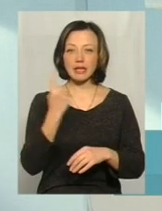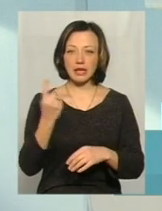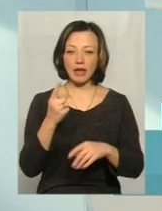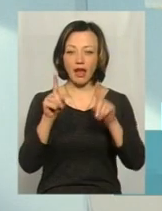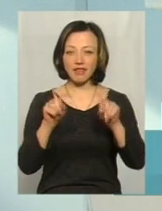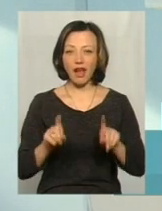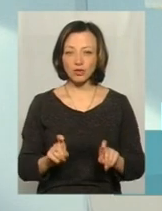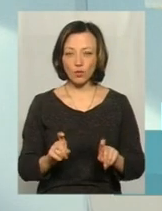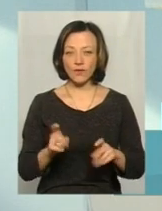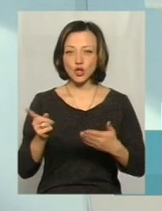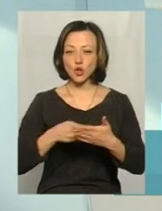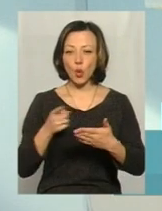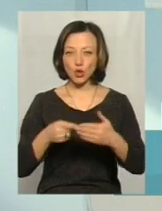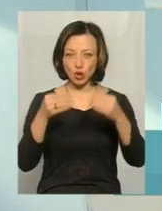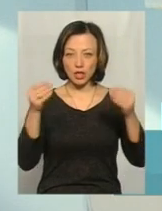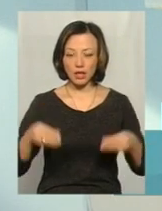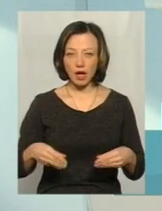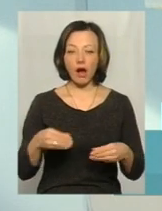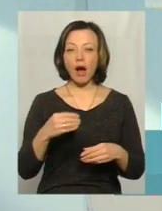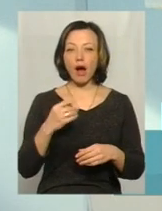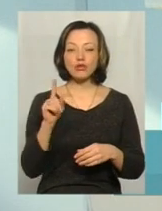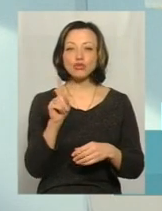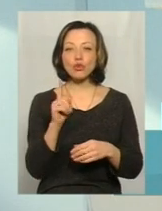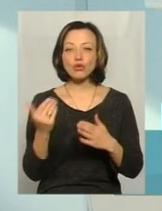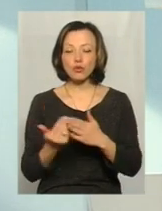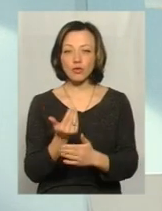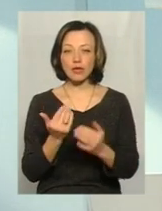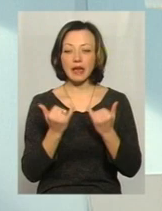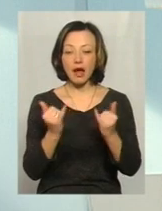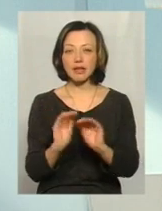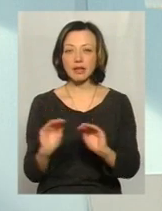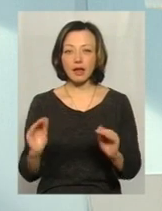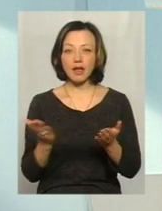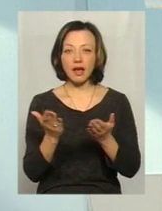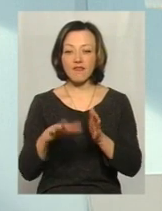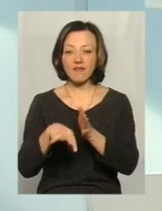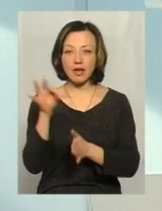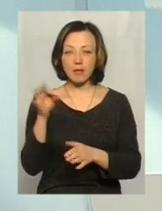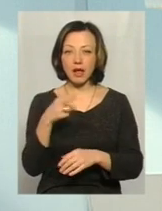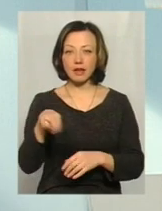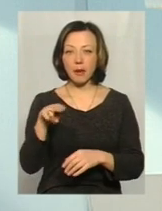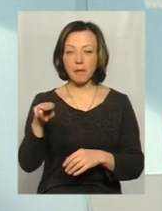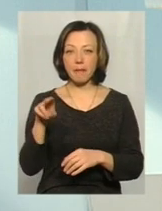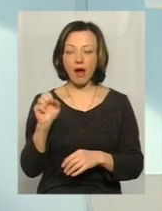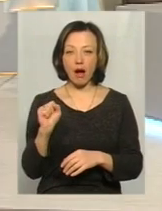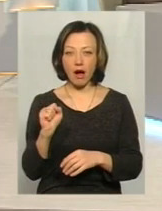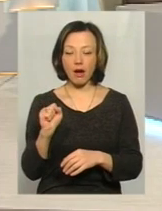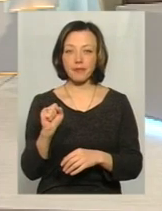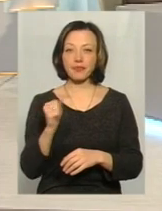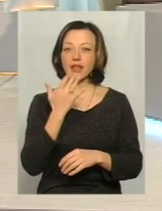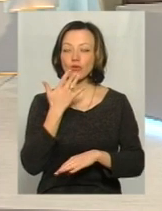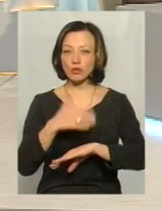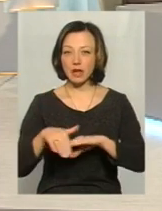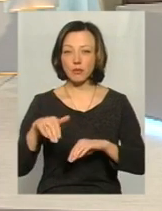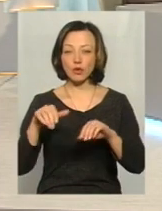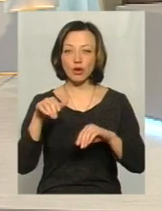зошит. Єдине, чим він буде відрізнятися, це те, що для тих дітей, які вибрали ДПА у формі ЗНО з іноземної